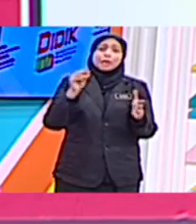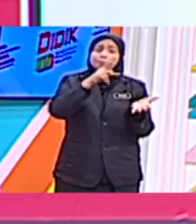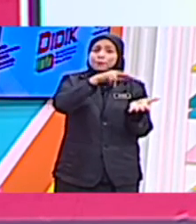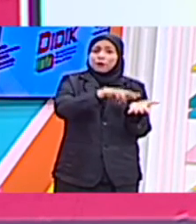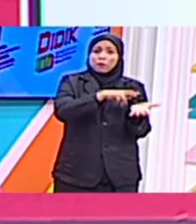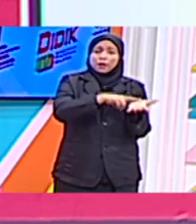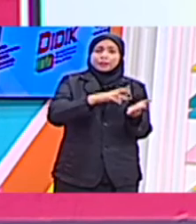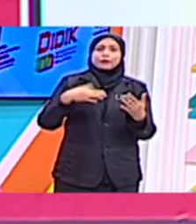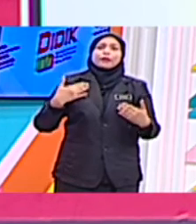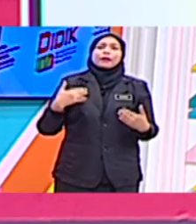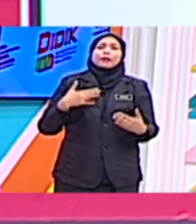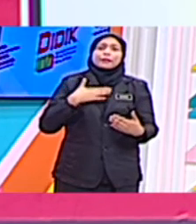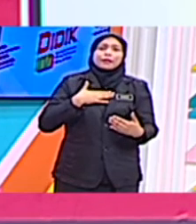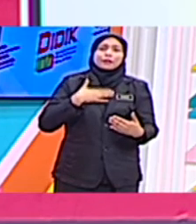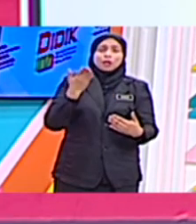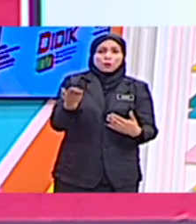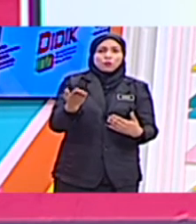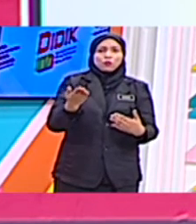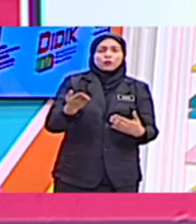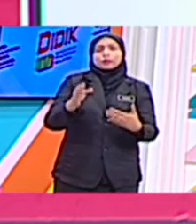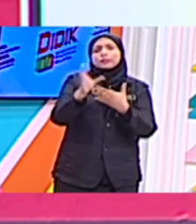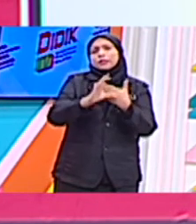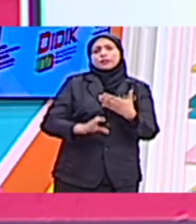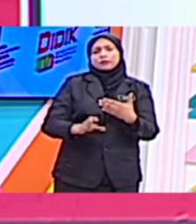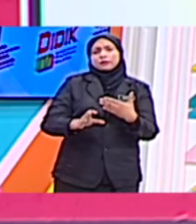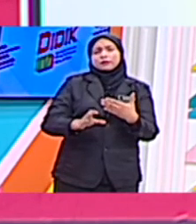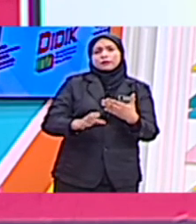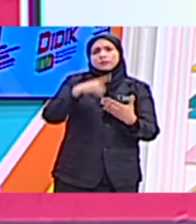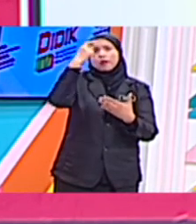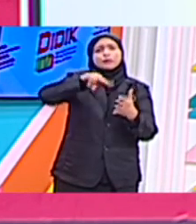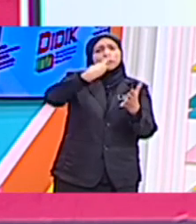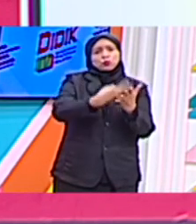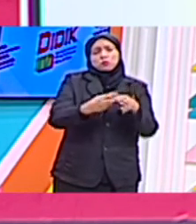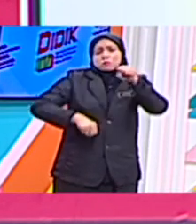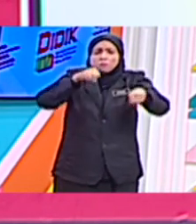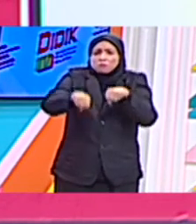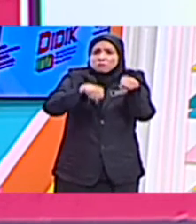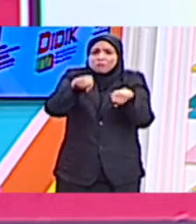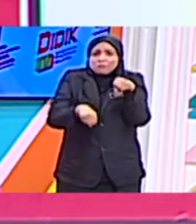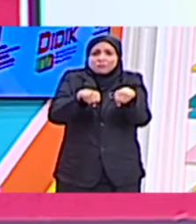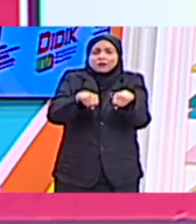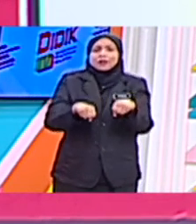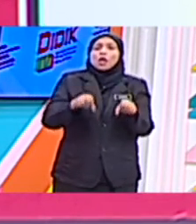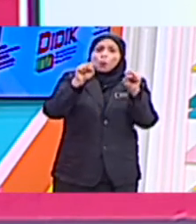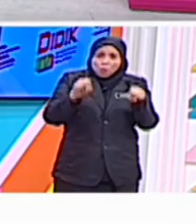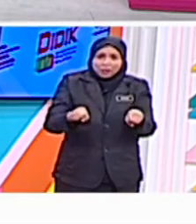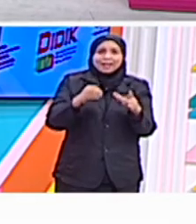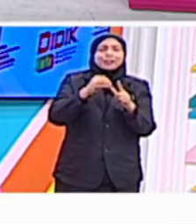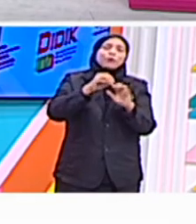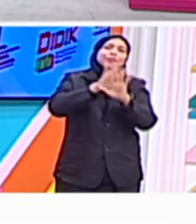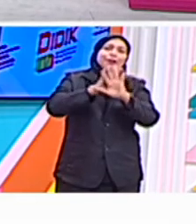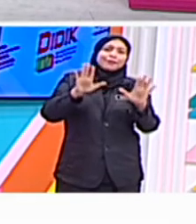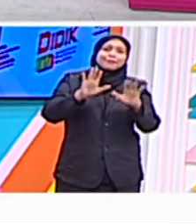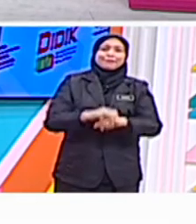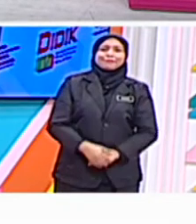dada kamu yang cedera akibat terjatuh semasa bermain basikal. Okey. Naik-naik basikal, tertomoy kata orang perak